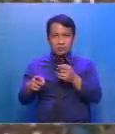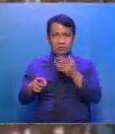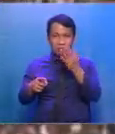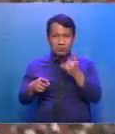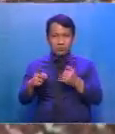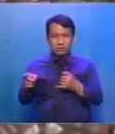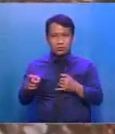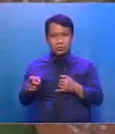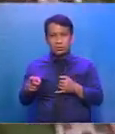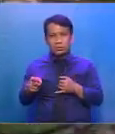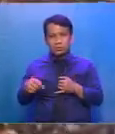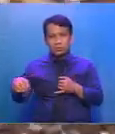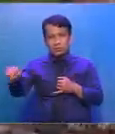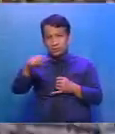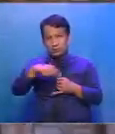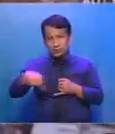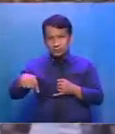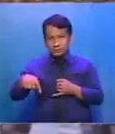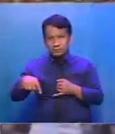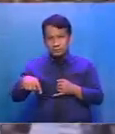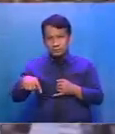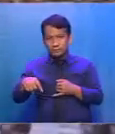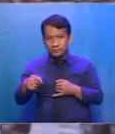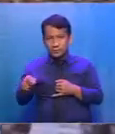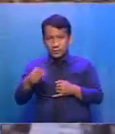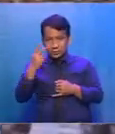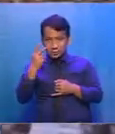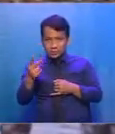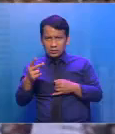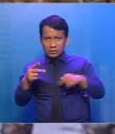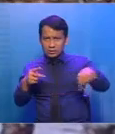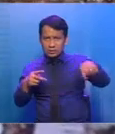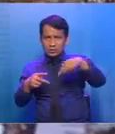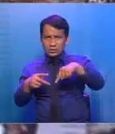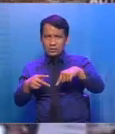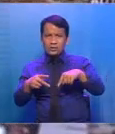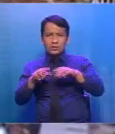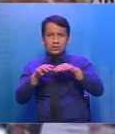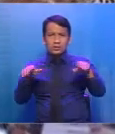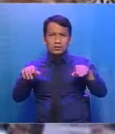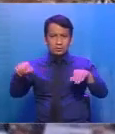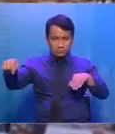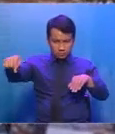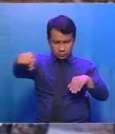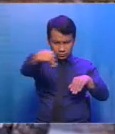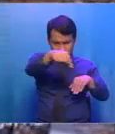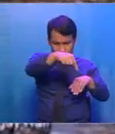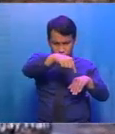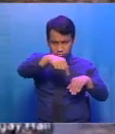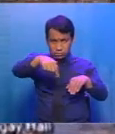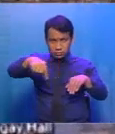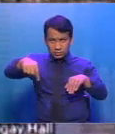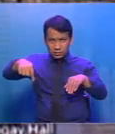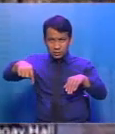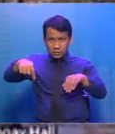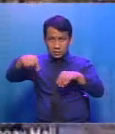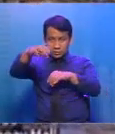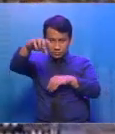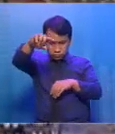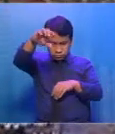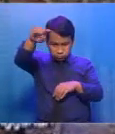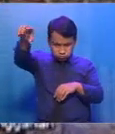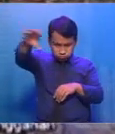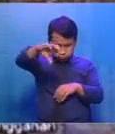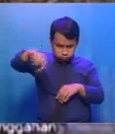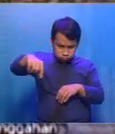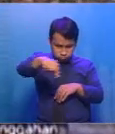dahilan. Ito po yung Provident Village. Pansinin po ninyo ang matinding kurbada, halos na U-turn. Mabilis po